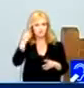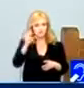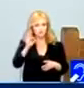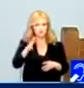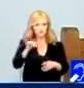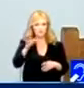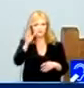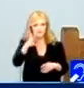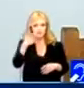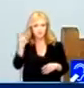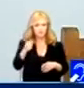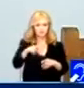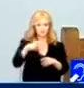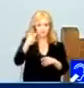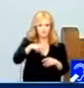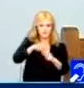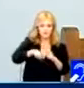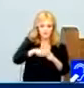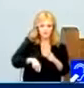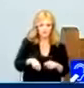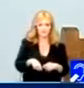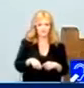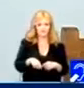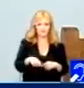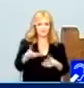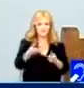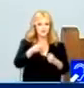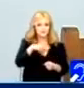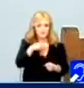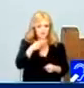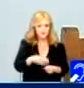nu au timp sau nu sunt conștienți sau nu atrag atenție